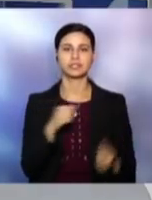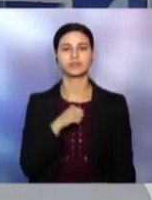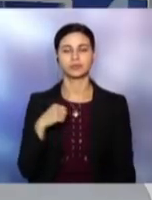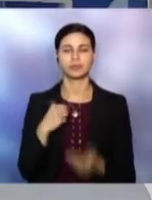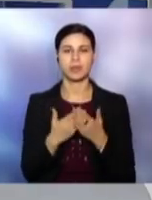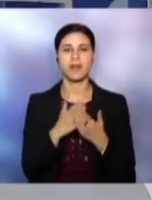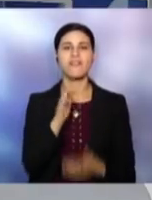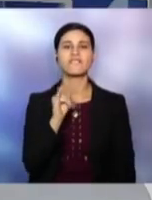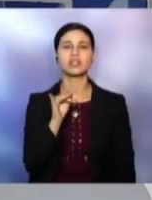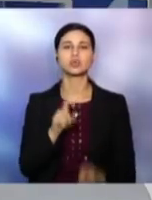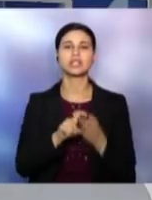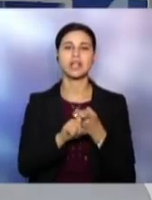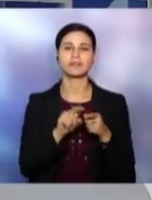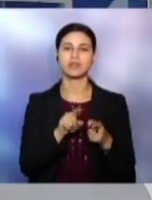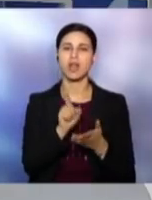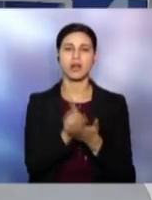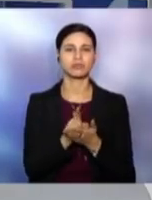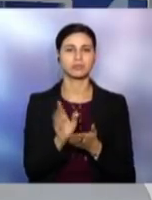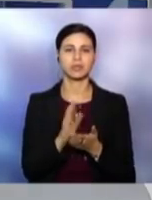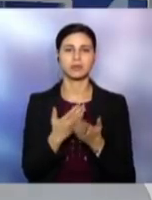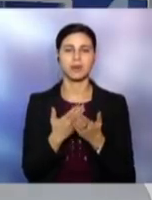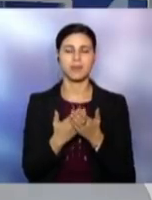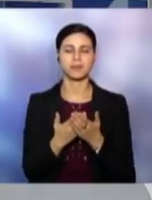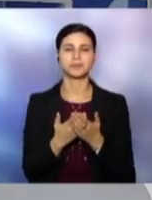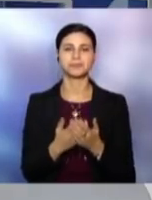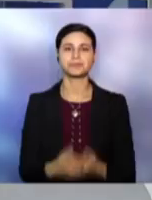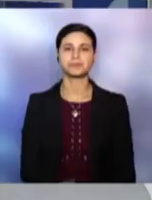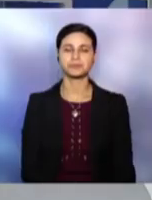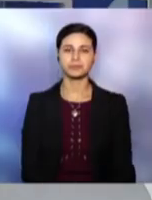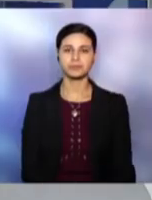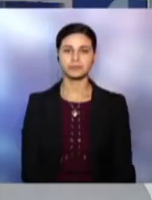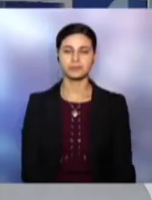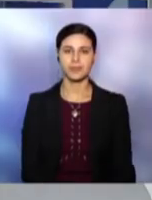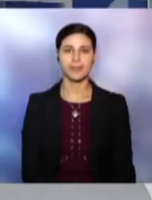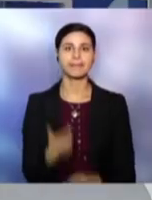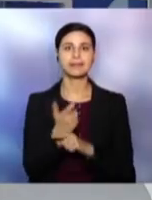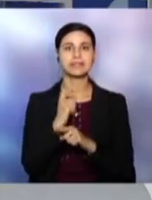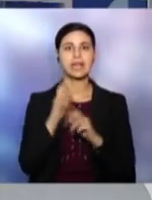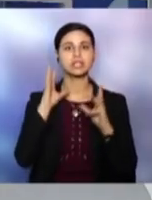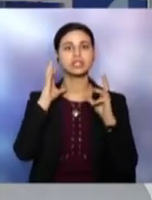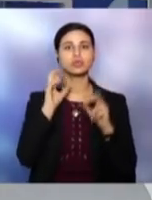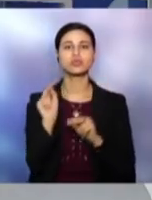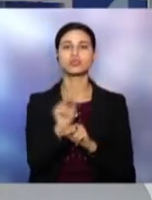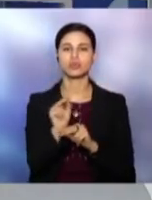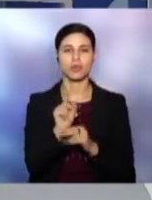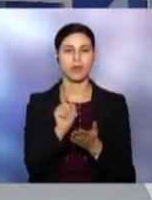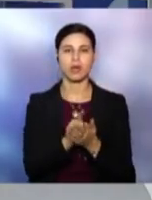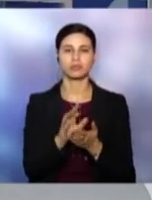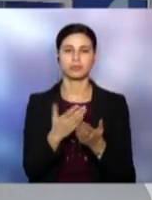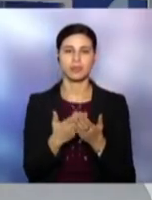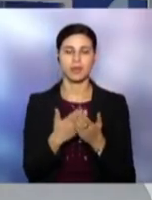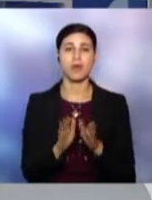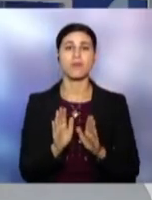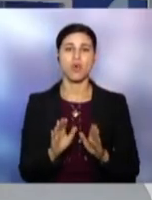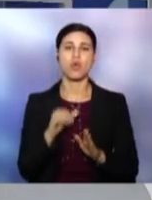ალაგდება გარკვეულ დღეებში და თქვათ არ არის აუცილებელი, რომ რაღაცა ძალიან სერიოზული მკურნალობა ჩავატაროთ, თქვათ